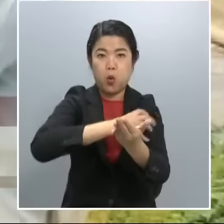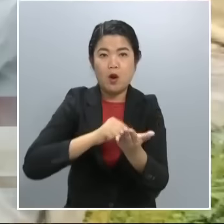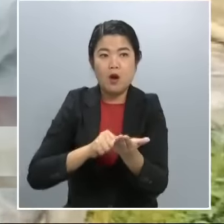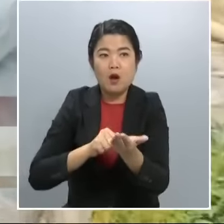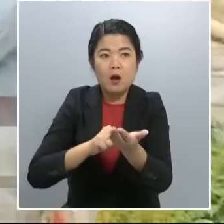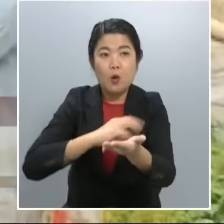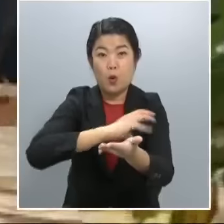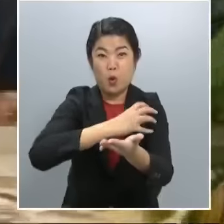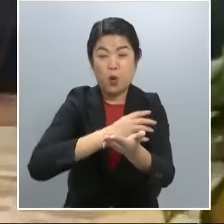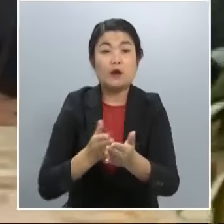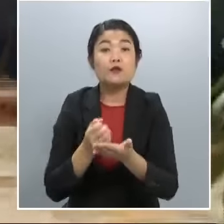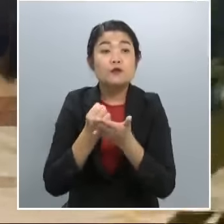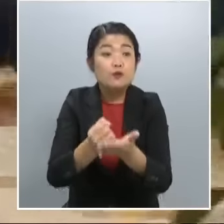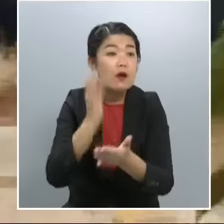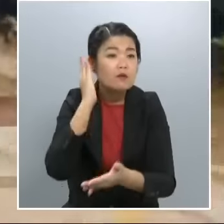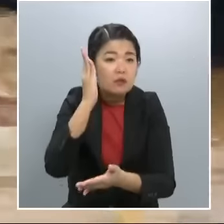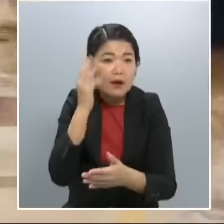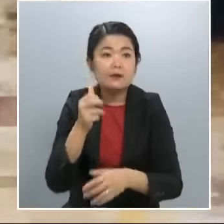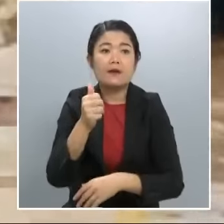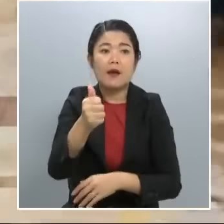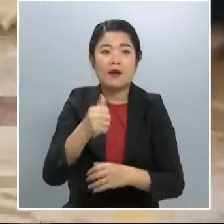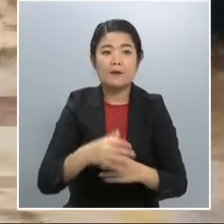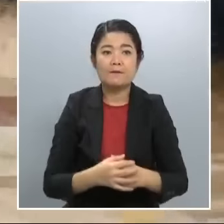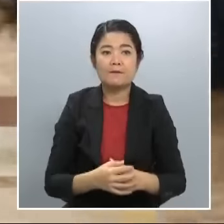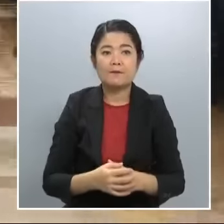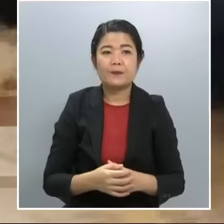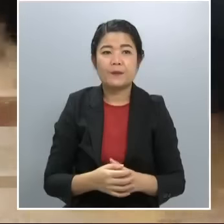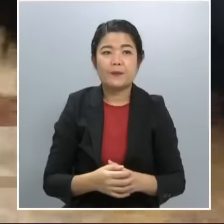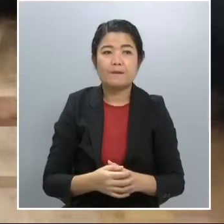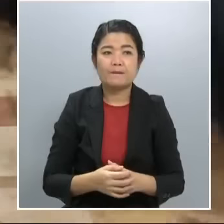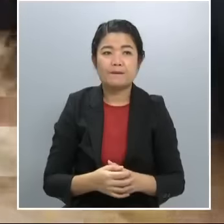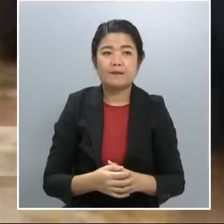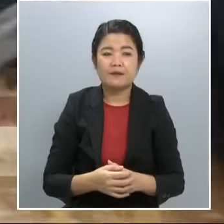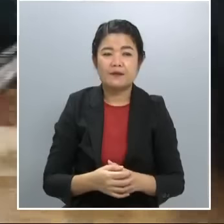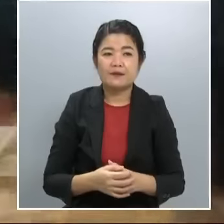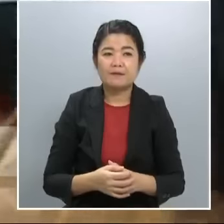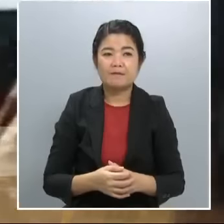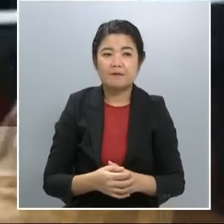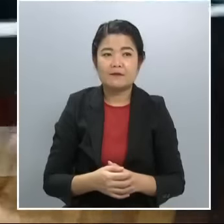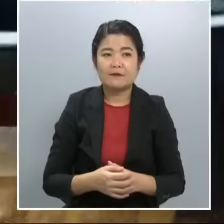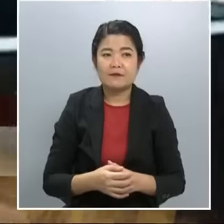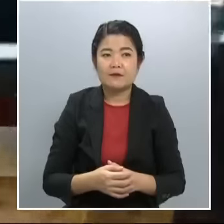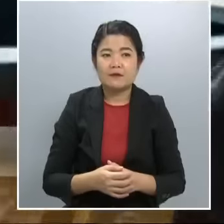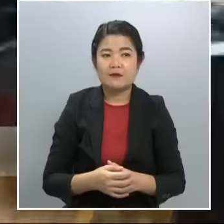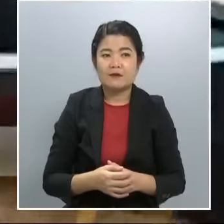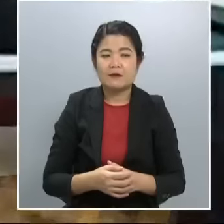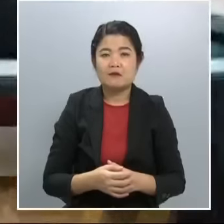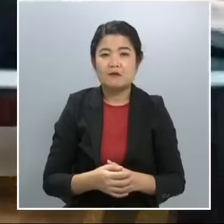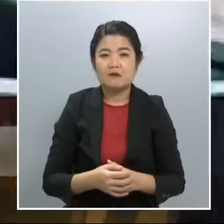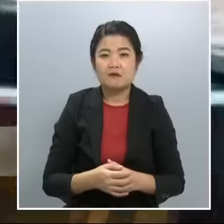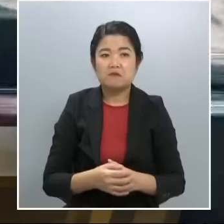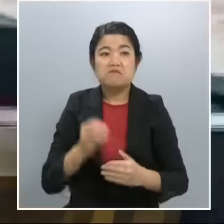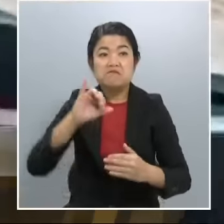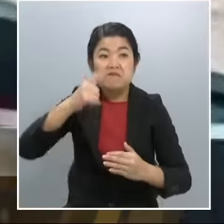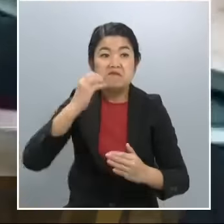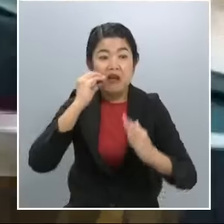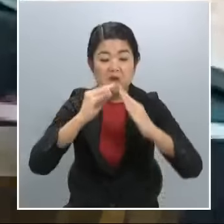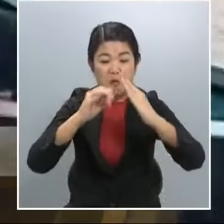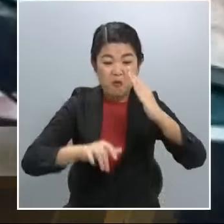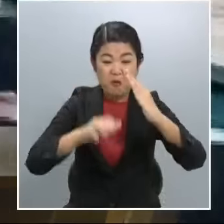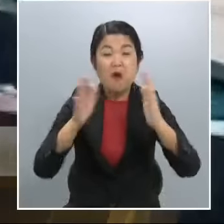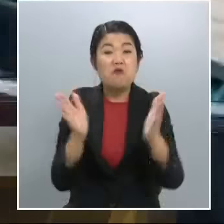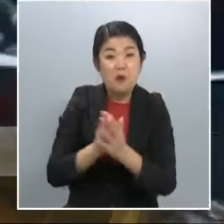ชาคนนี้พร้อมสัมภาระออกมาจากกระท่อมก่อนที่เดี๋ยวมันจะท่วมไปทั้งเถียงเนี่ยแล้วก็มีน้องหมา 1ตัวด้วยนะคะที่อาศัย